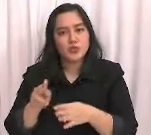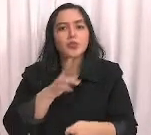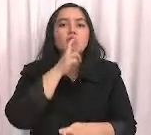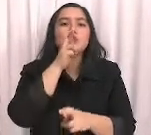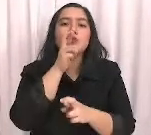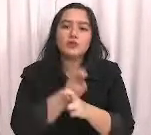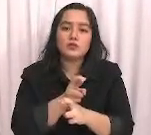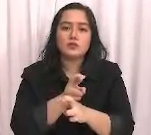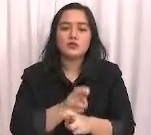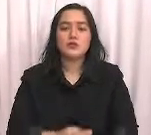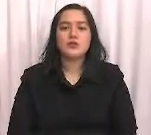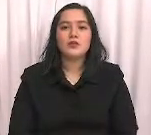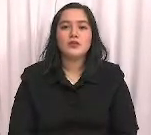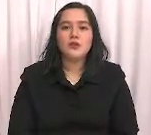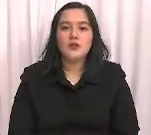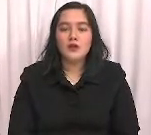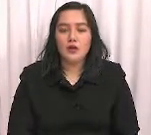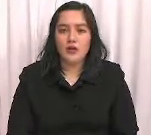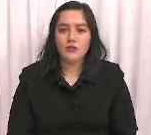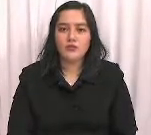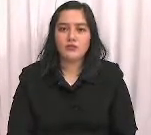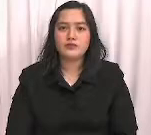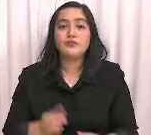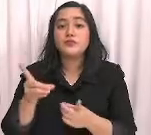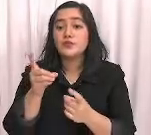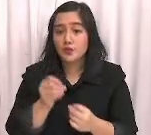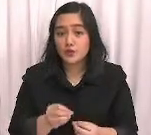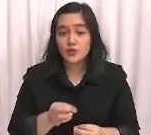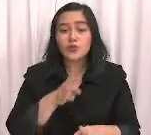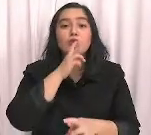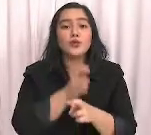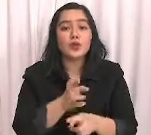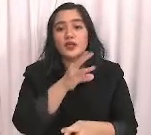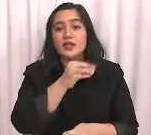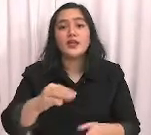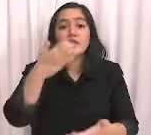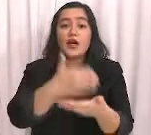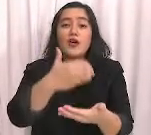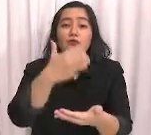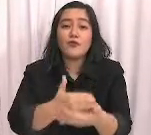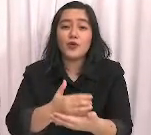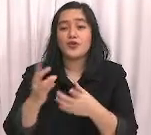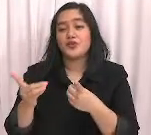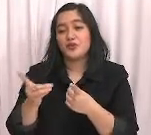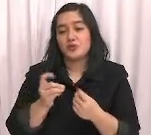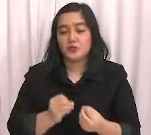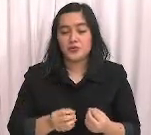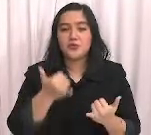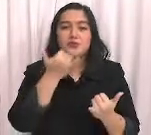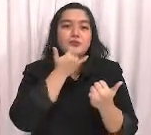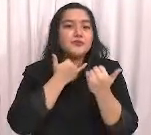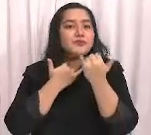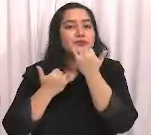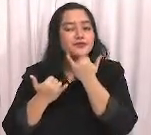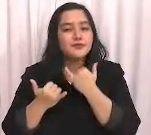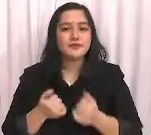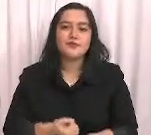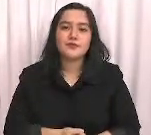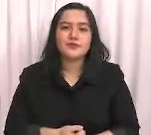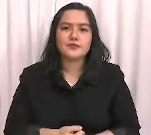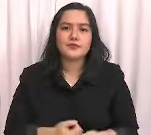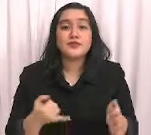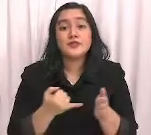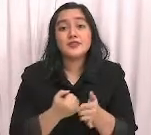tama. Gumawa ng tama at iwasan ang paggawa ng mali. At sabi niyo rin, Pastor, noon na it also